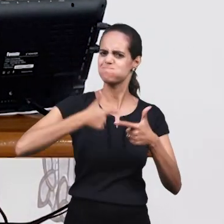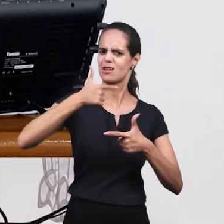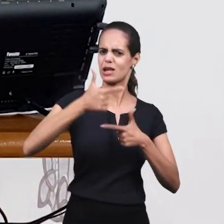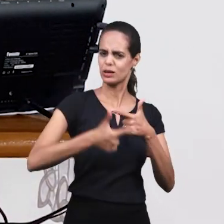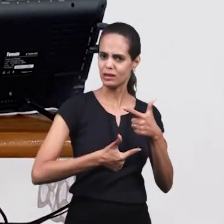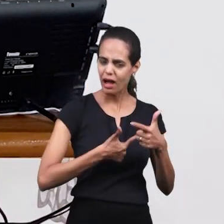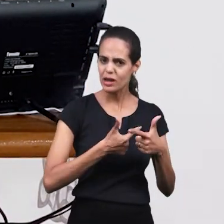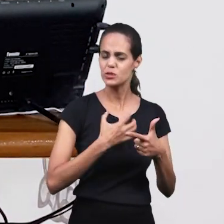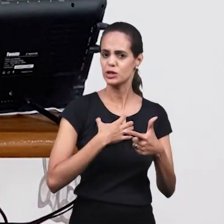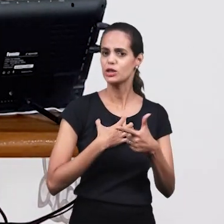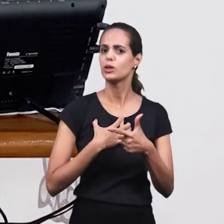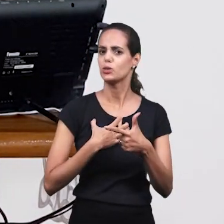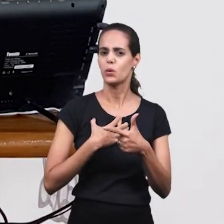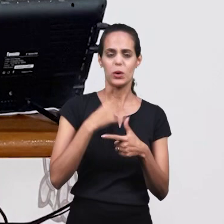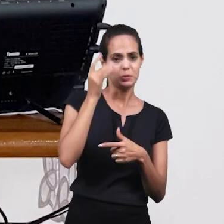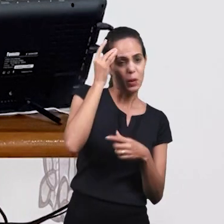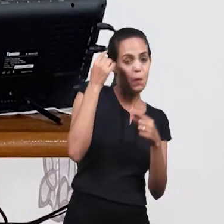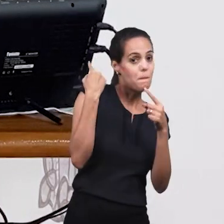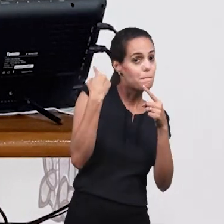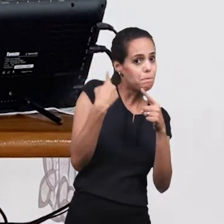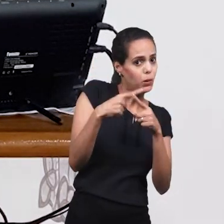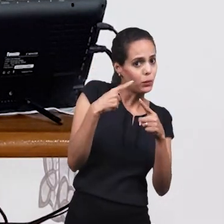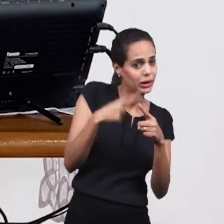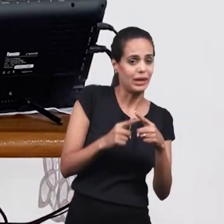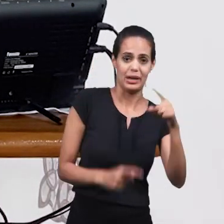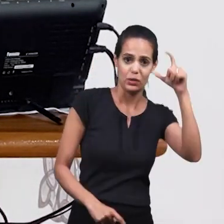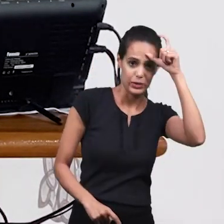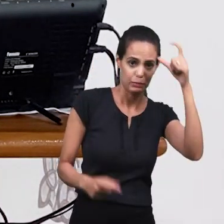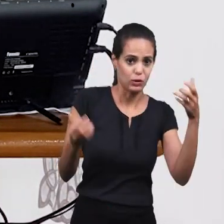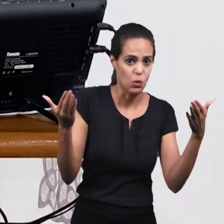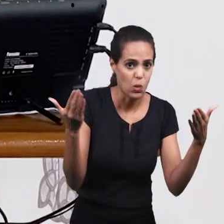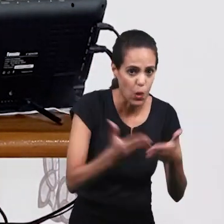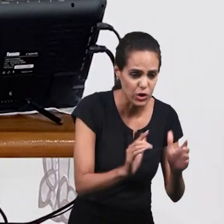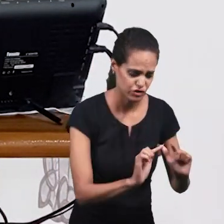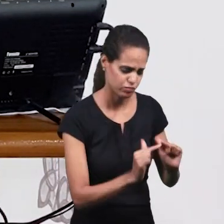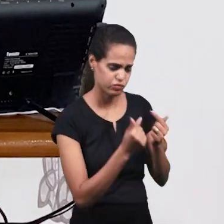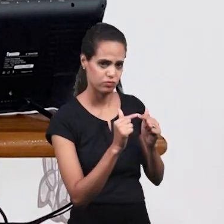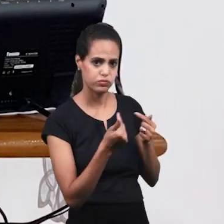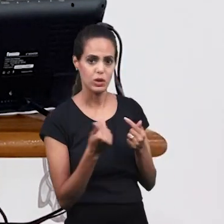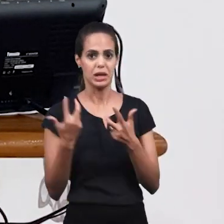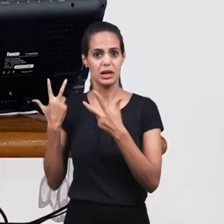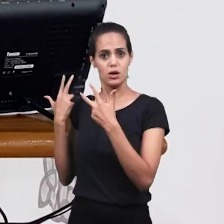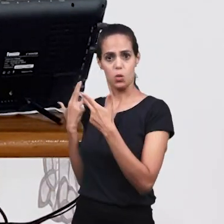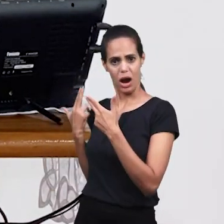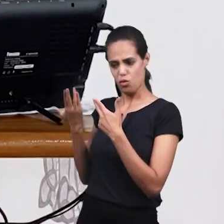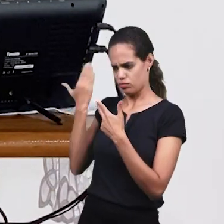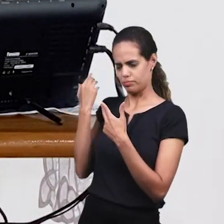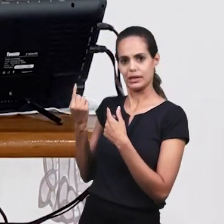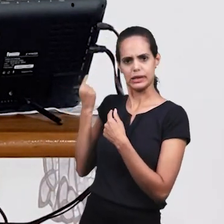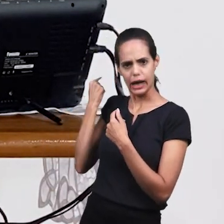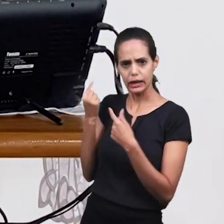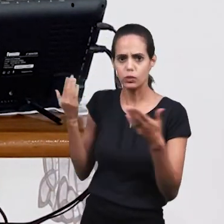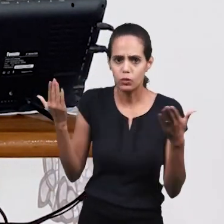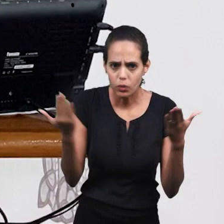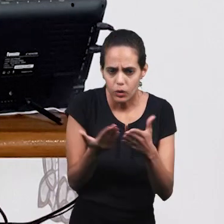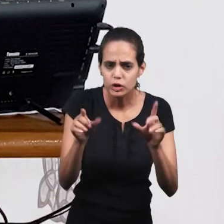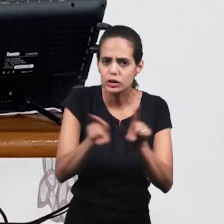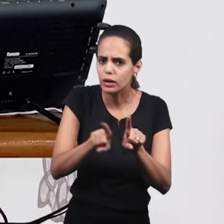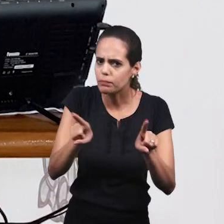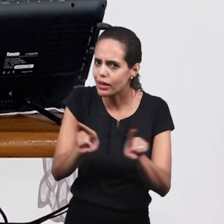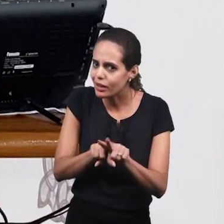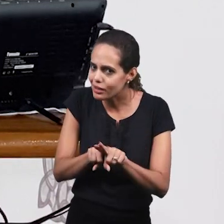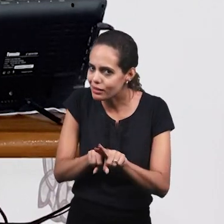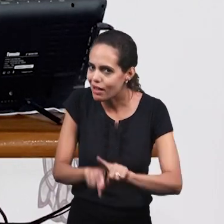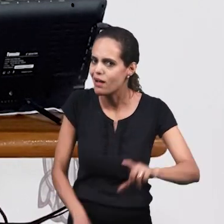tel comme ce jour-là, il est en train d'utiliser toute la ressource qui est à sa portée, y compris